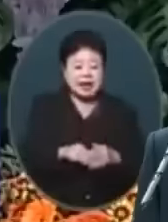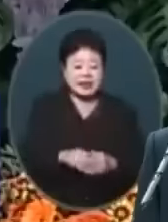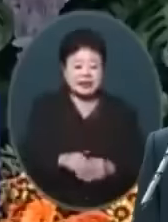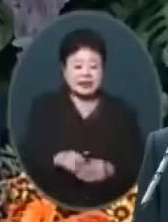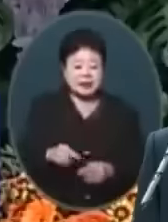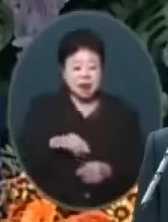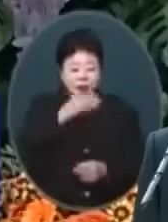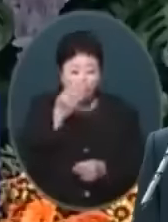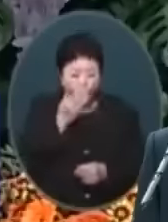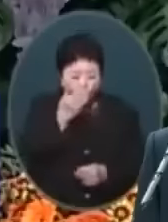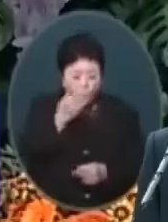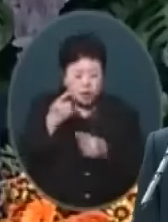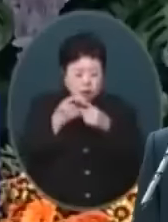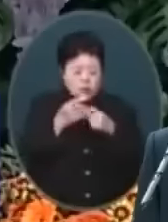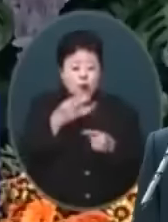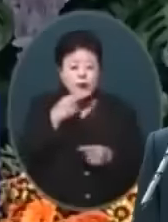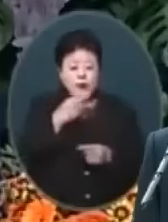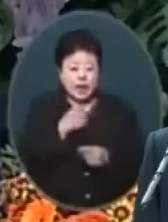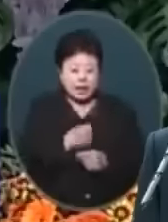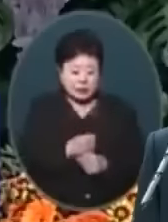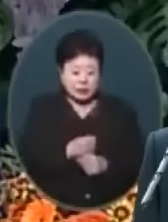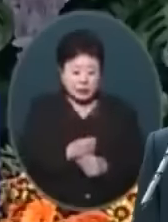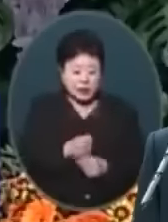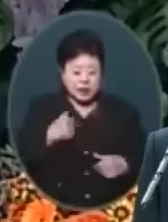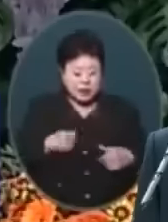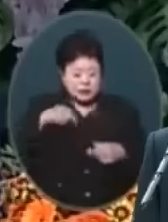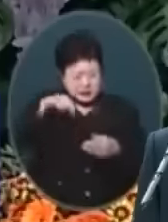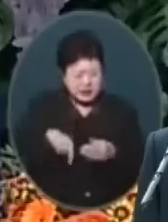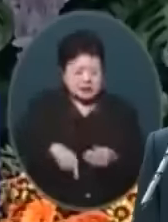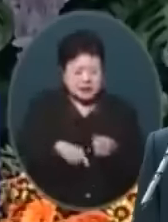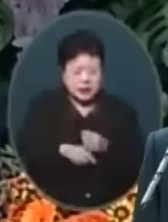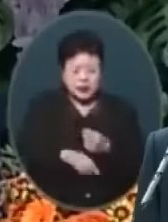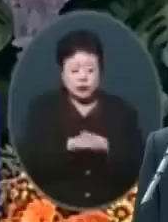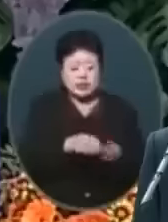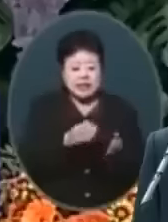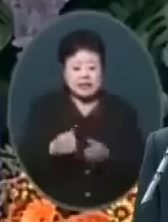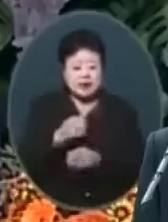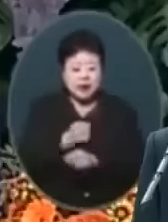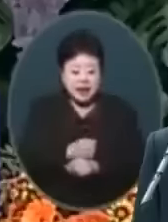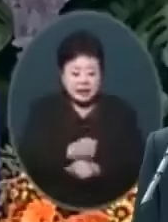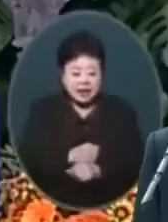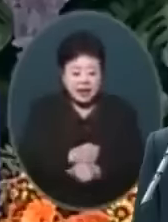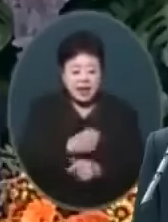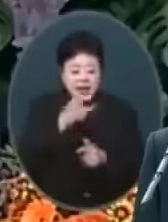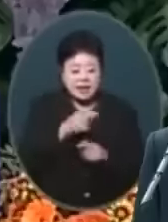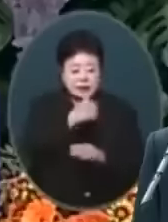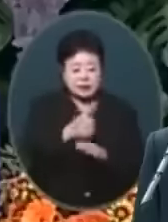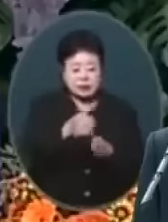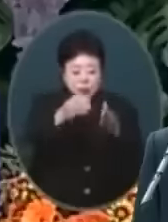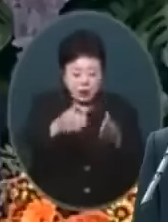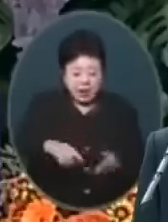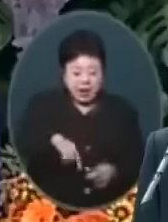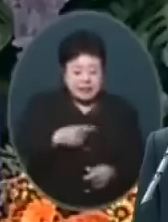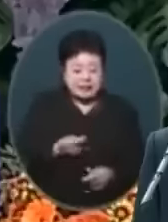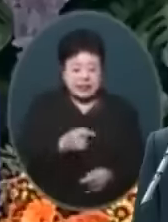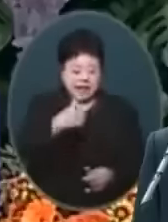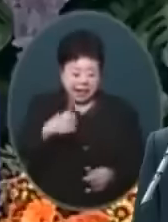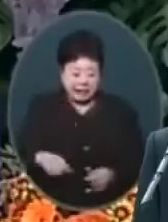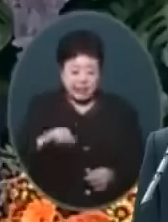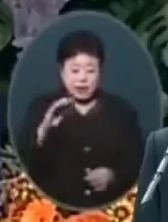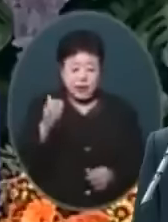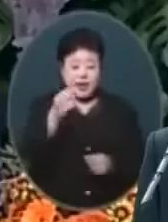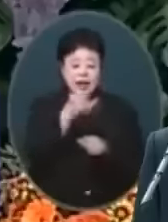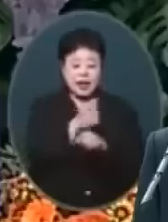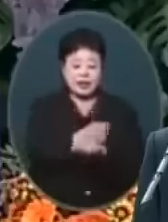앞에 거룩하고 흠이 없게 하시려고 그 기쁘신 뜻대로 우리를 예정하사 예수 그리스도로 말미암아 자기의